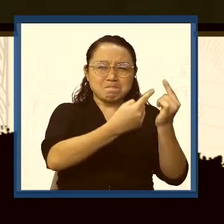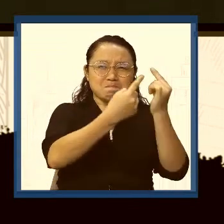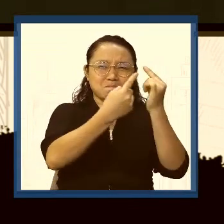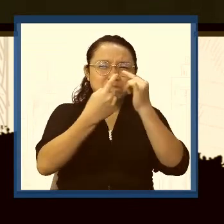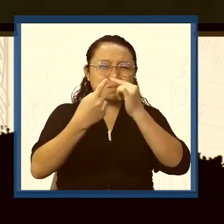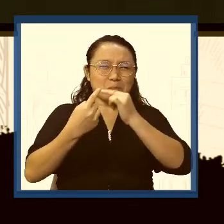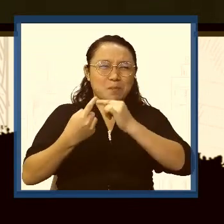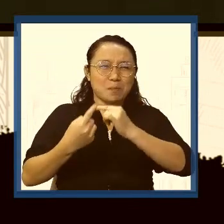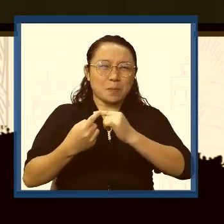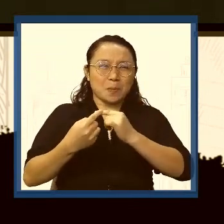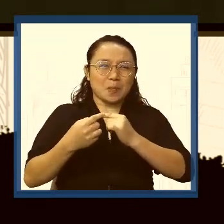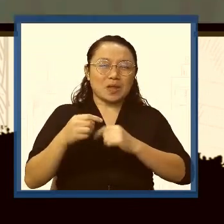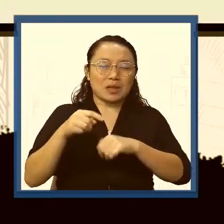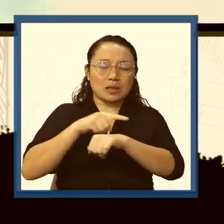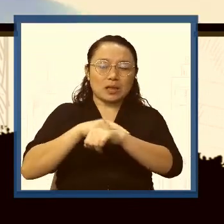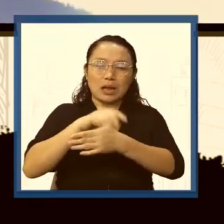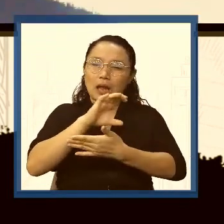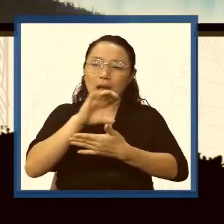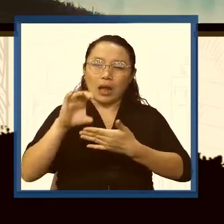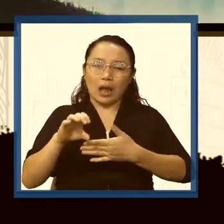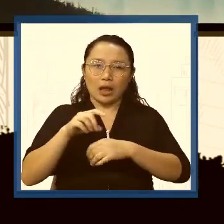kalibutan. Busa kini maong